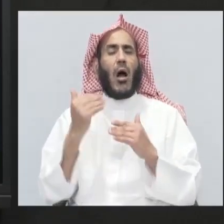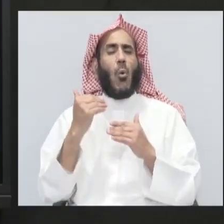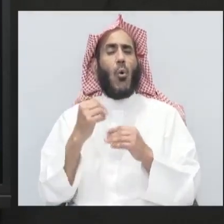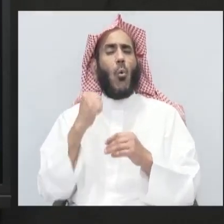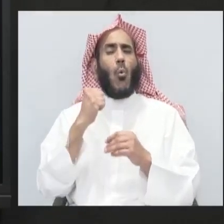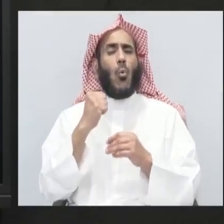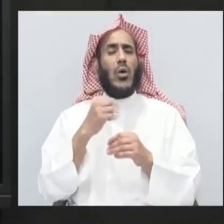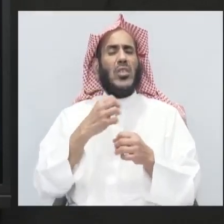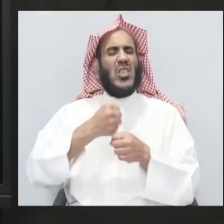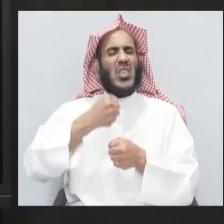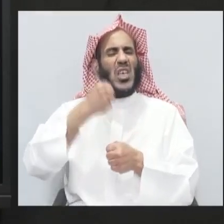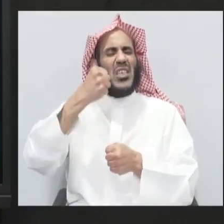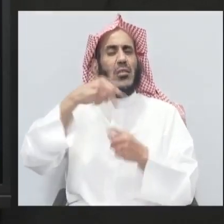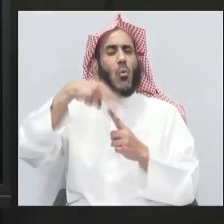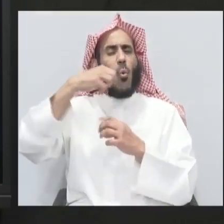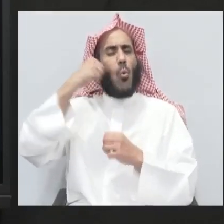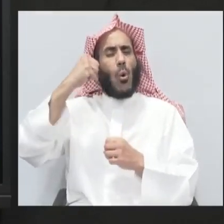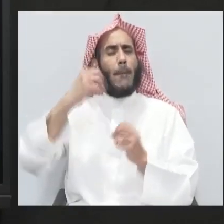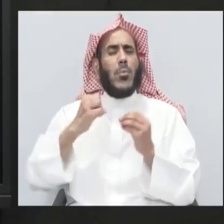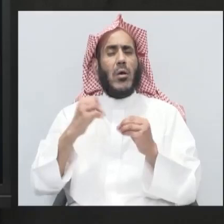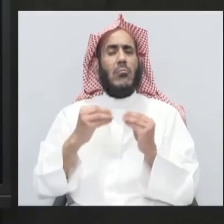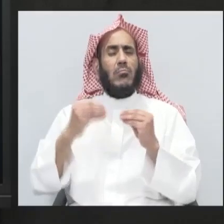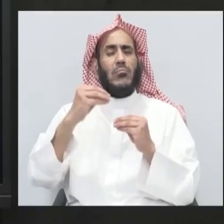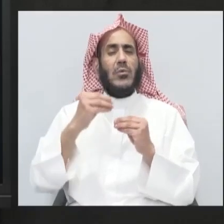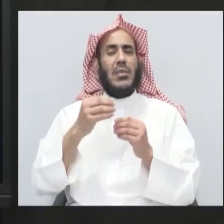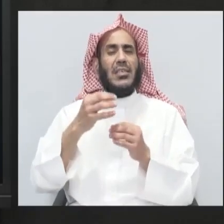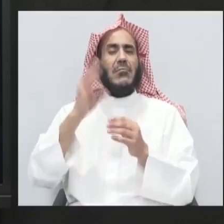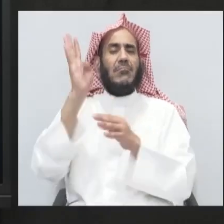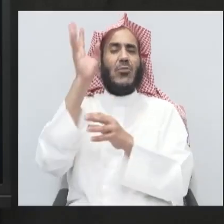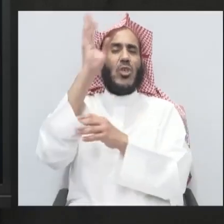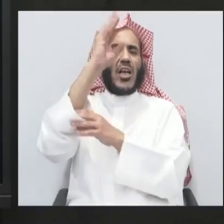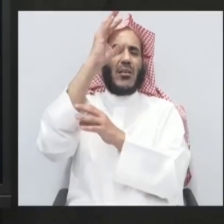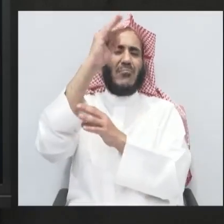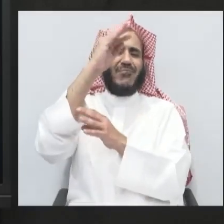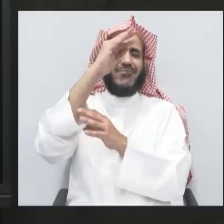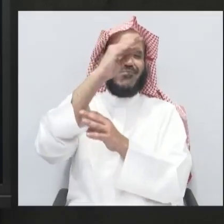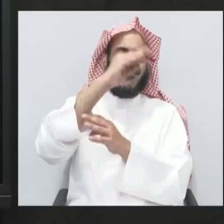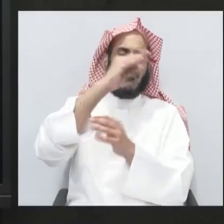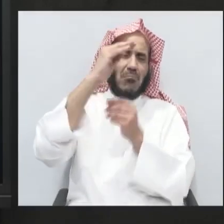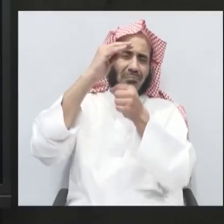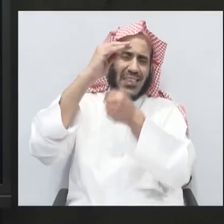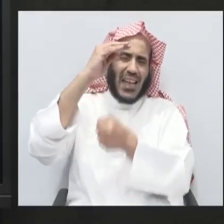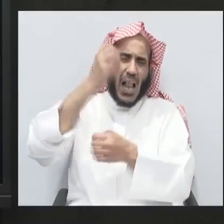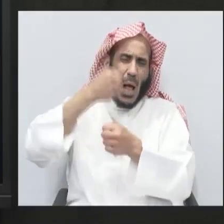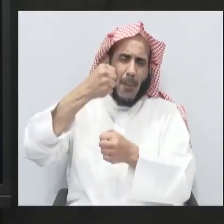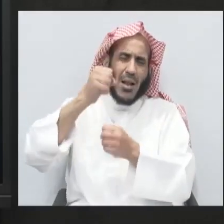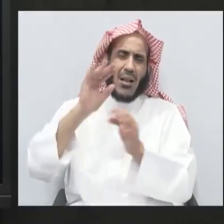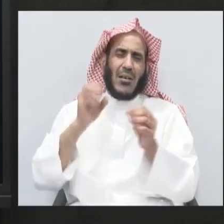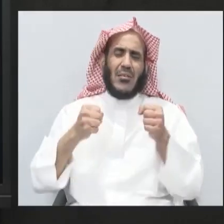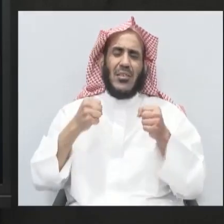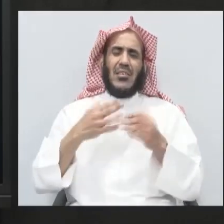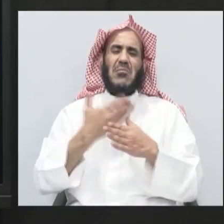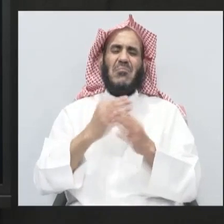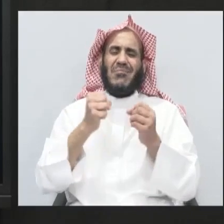قوه الشد كبيره جدا في الحبال عندما يرتخي قليلا غصن الشجره ترتخي او تقل معه قوه الشد والسبب في